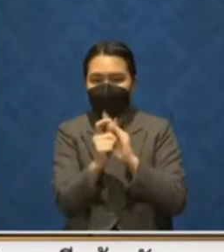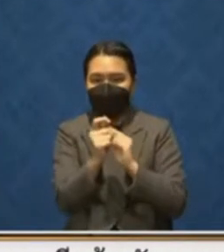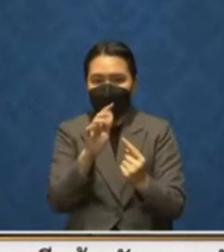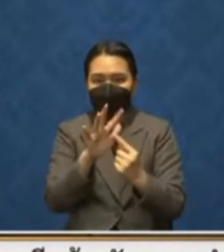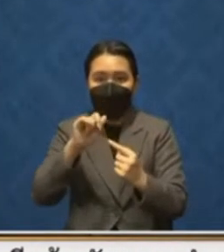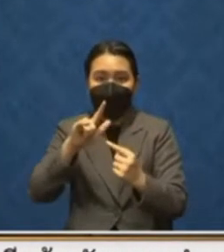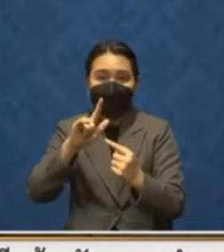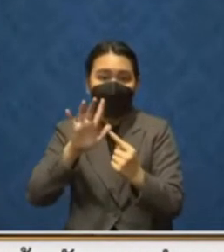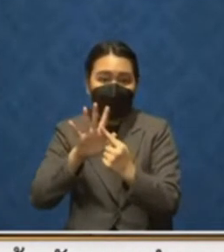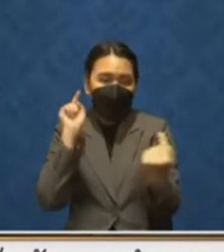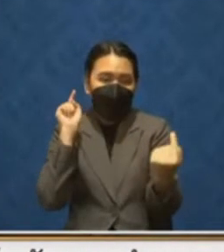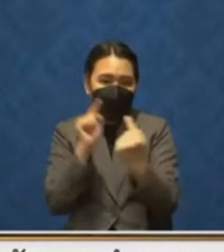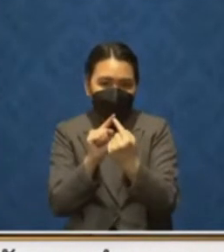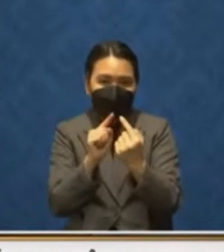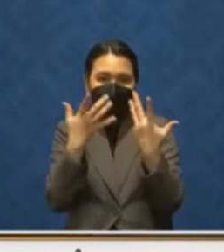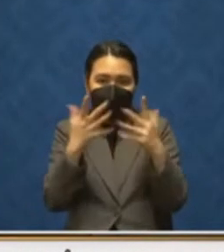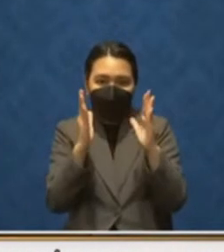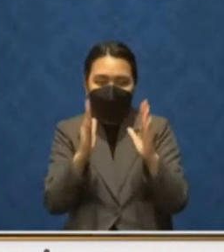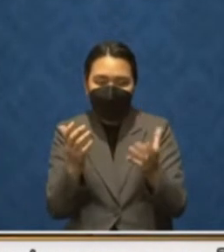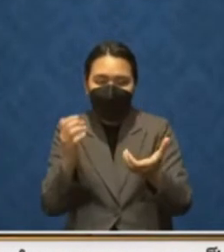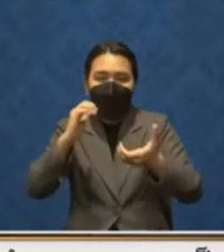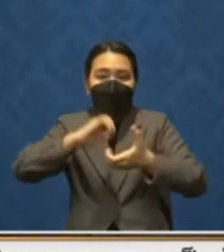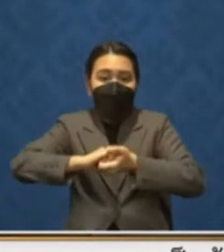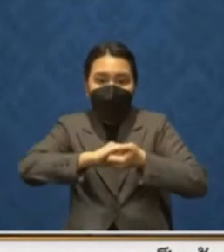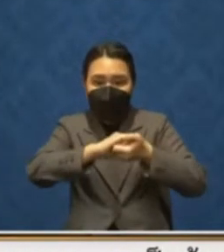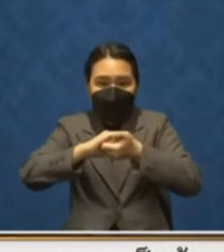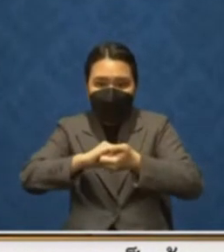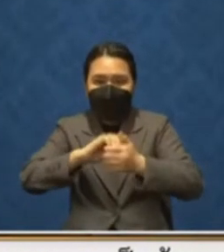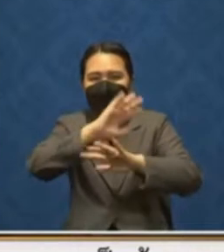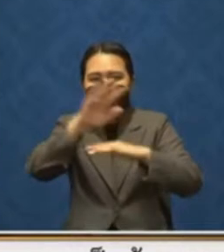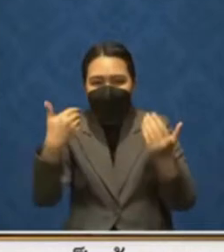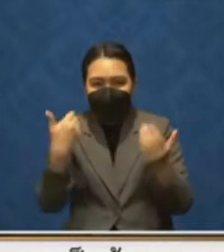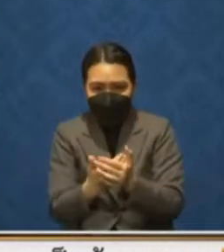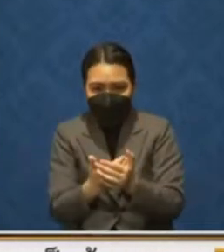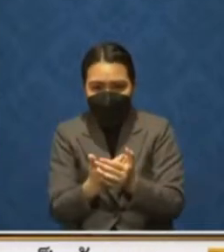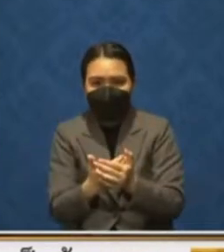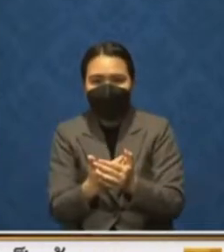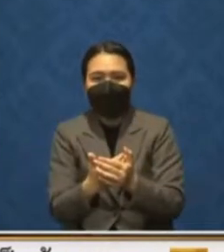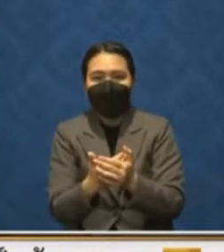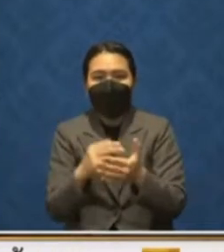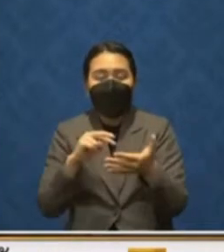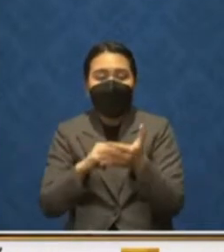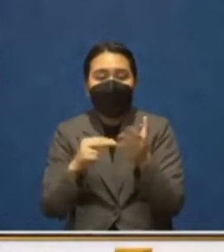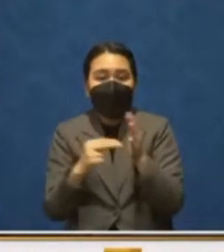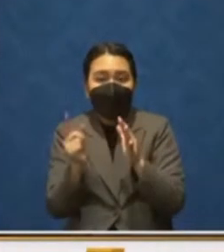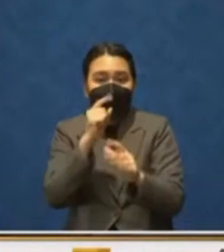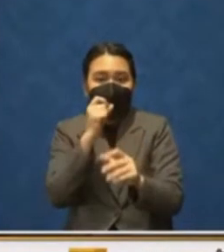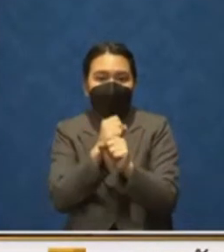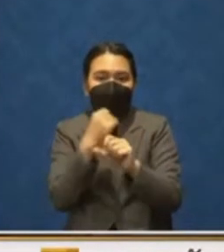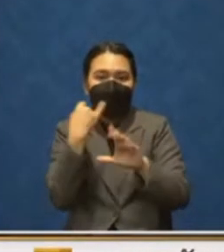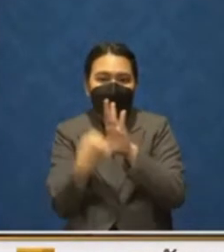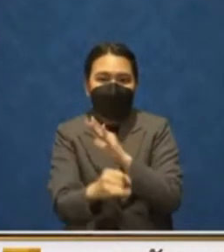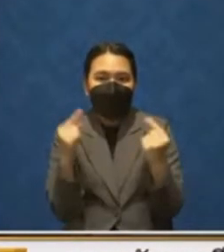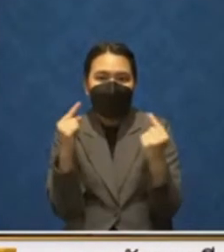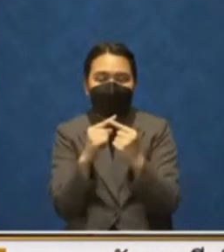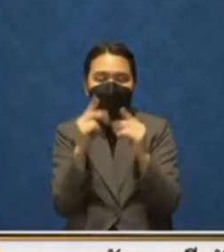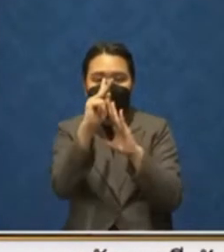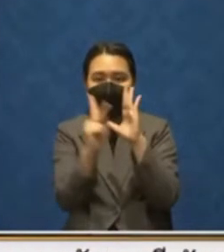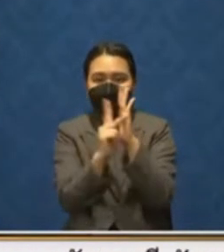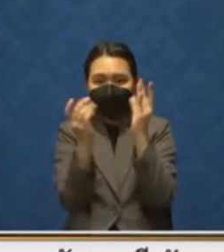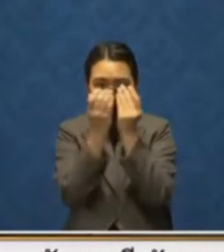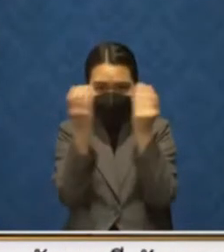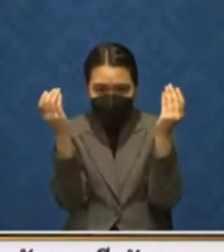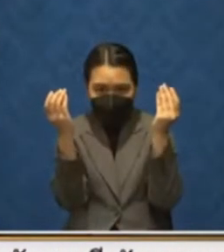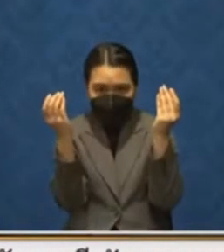ที่กระทำการนะอ่ะขาดกระทำการขัดต่อบทบัญญัติแห่งรัฐนูญหรือกฎหมายและฝ่าฝืนจะได้